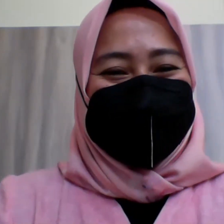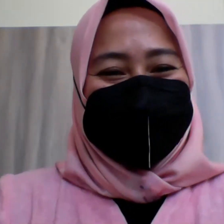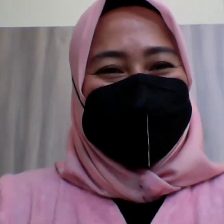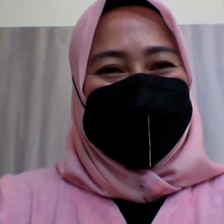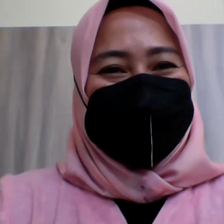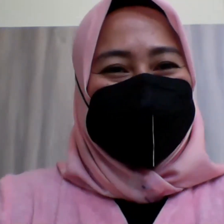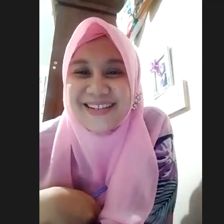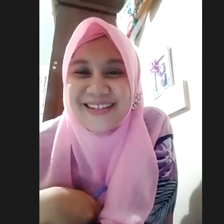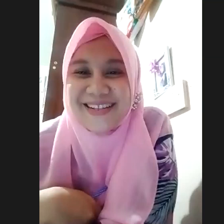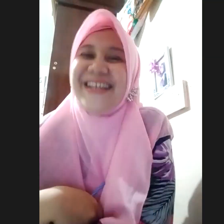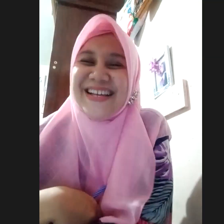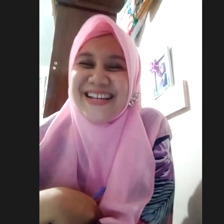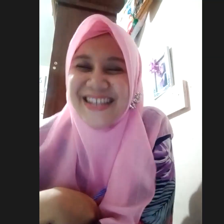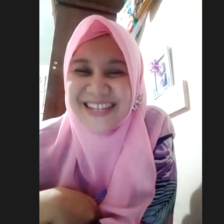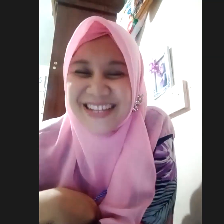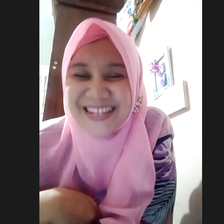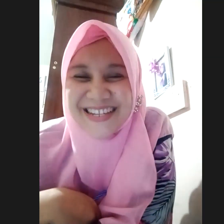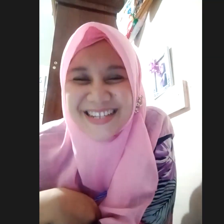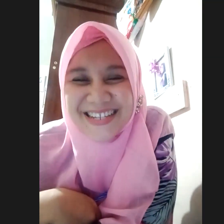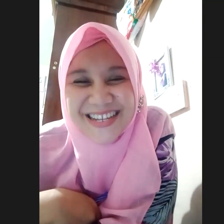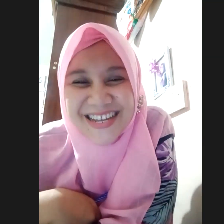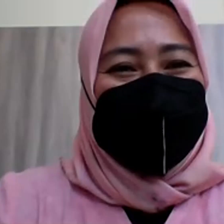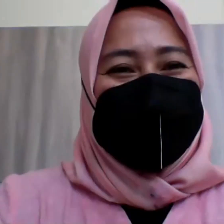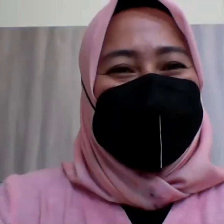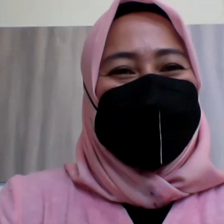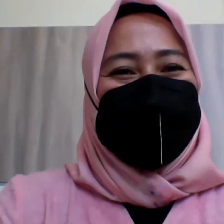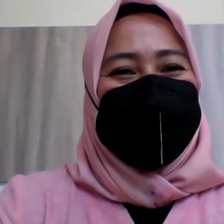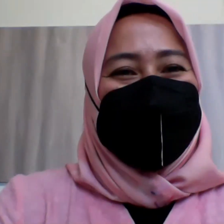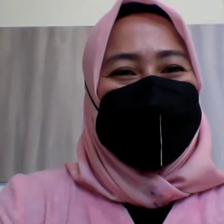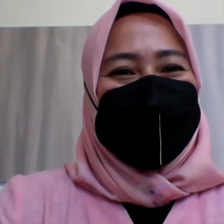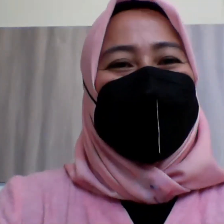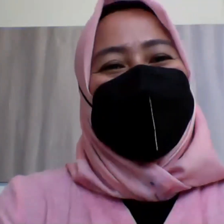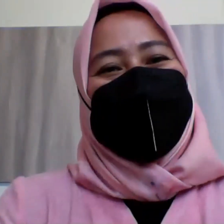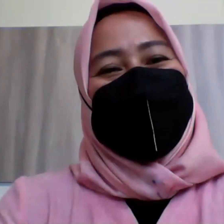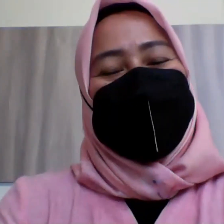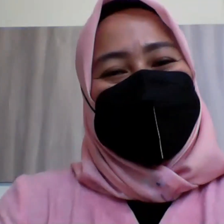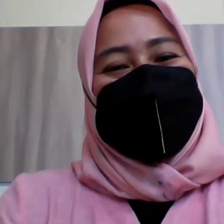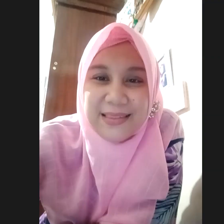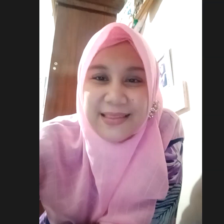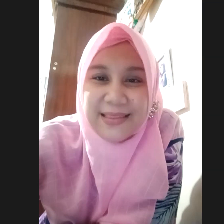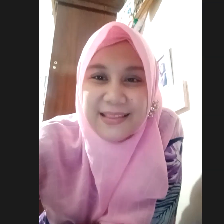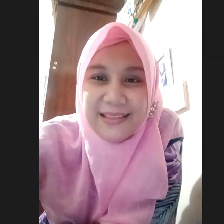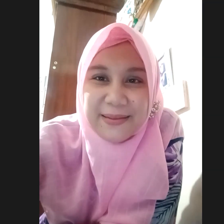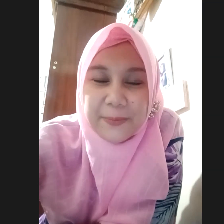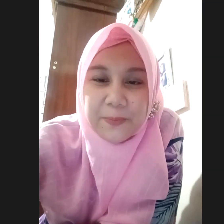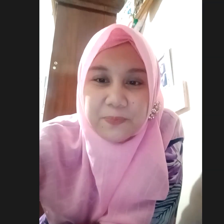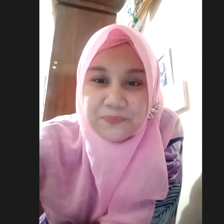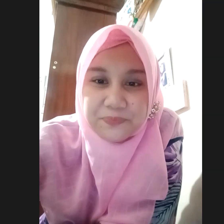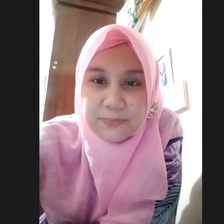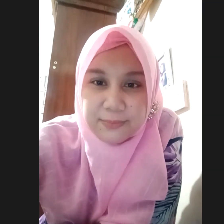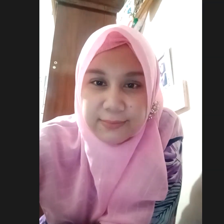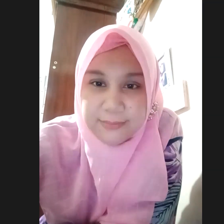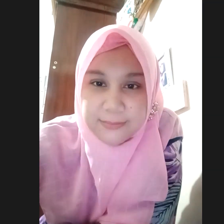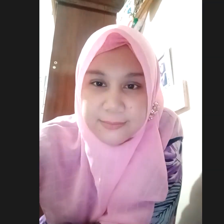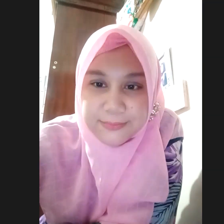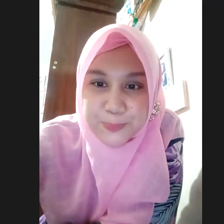Hati-hati gitu ya Dok ya. Bu Sulis nggak ada suaranya ya, masih tetap soalnya. Ya udah. Iya, masih belum terdengar suaranya Bu